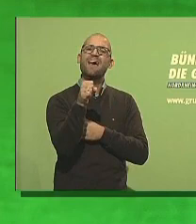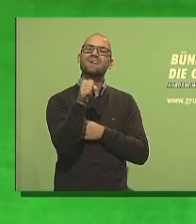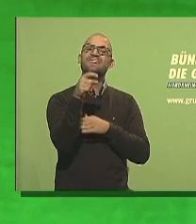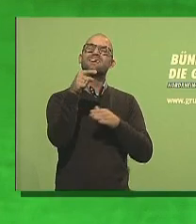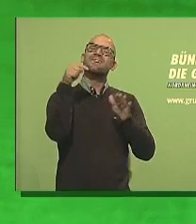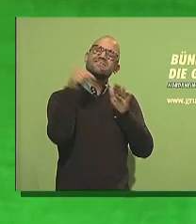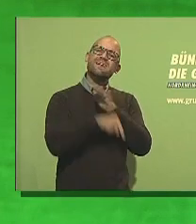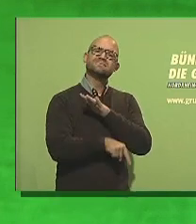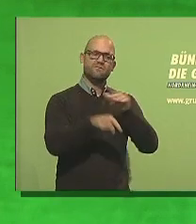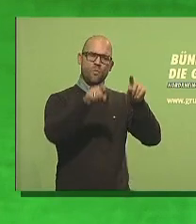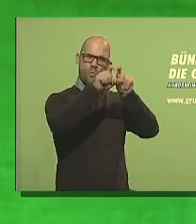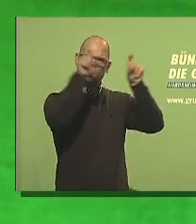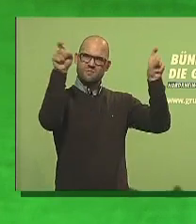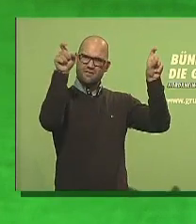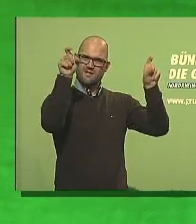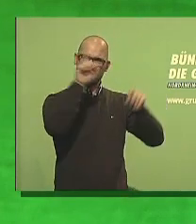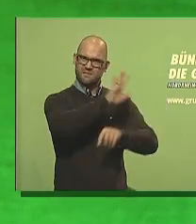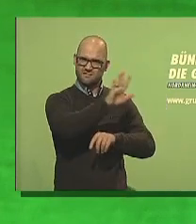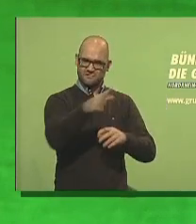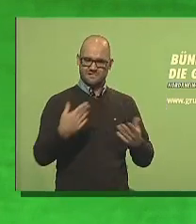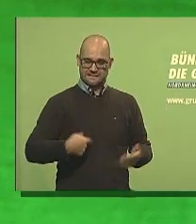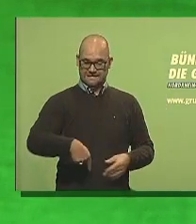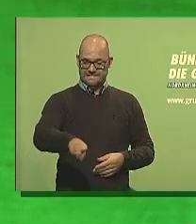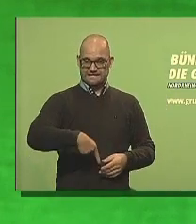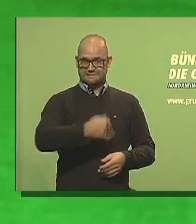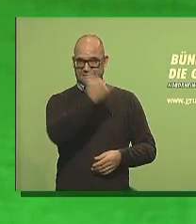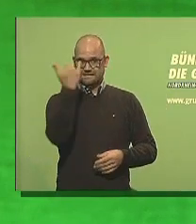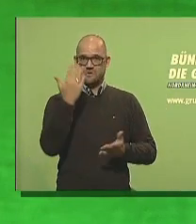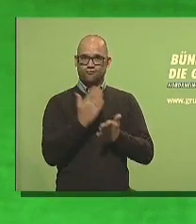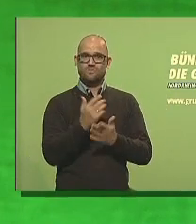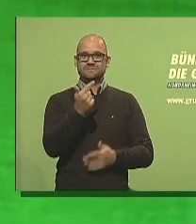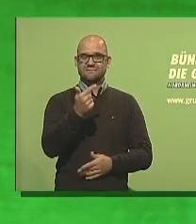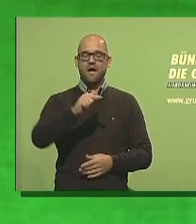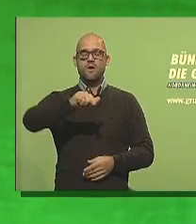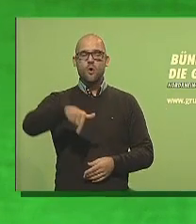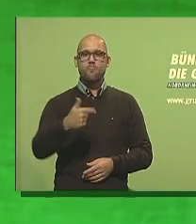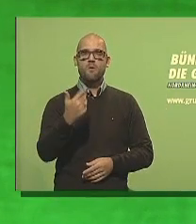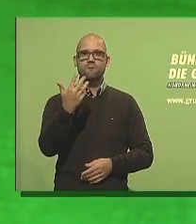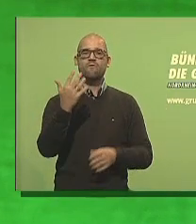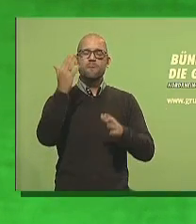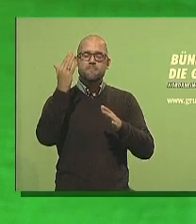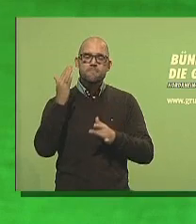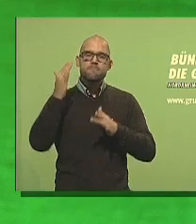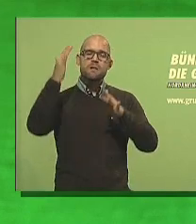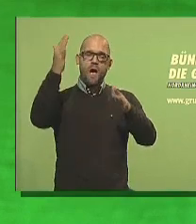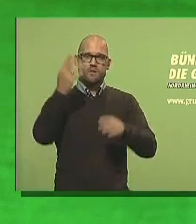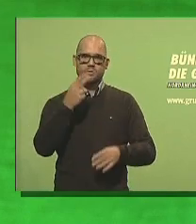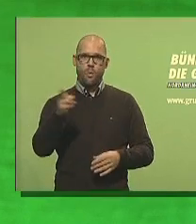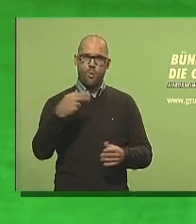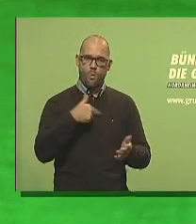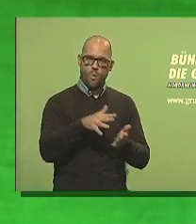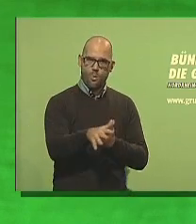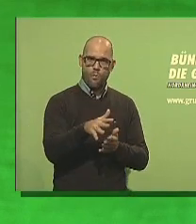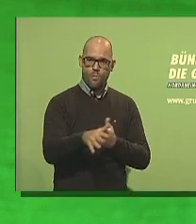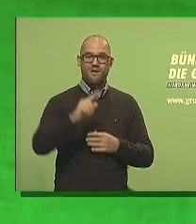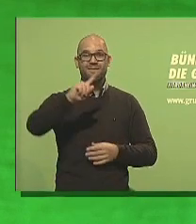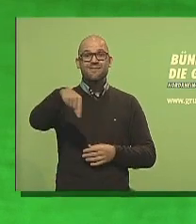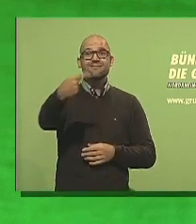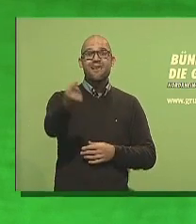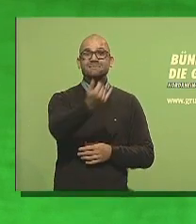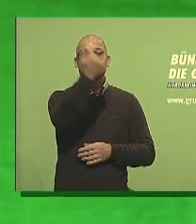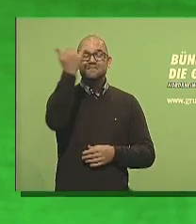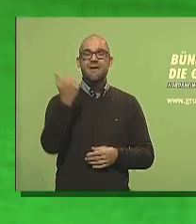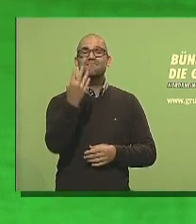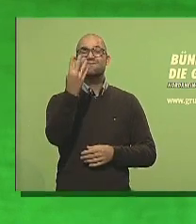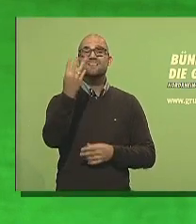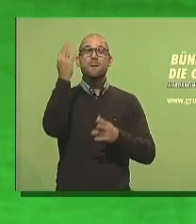Unternehmen sich dieses Jahr auf 2,5 Milliarden Euro bezieht und im nächsten Jahr werden es 4